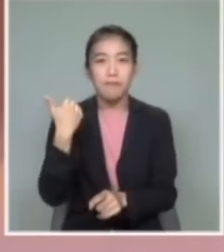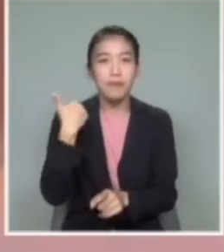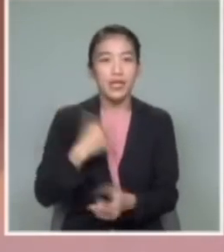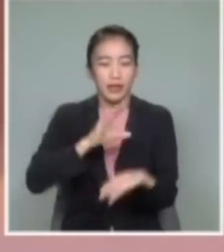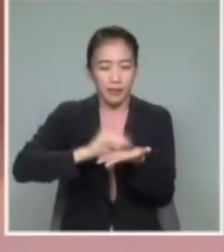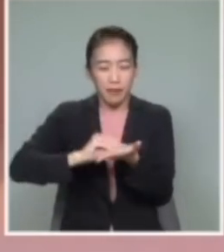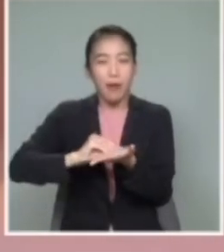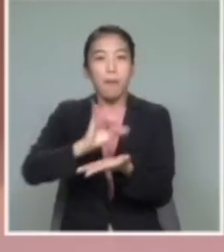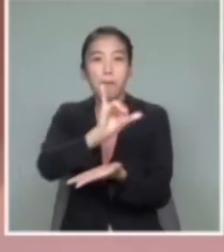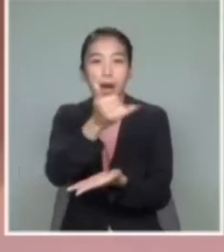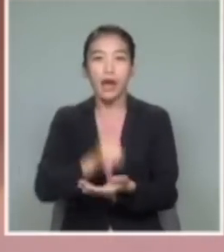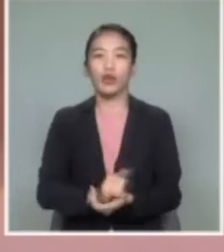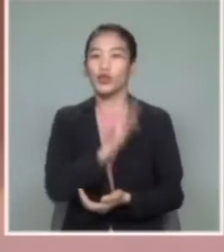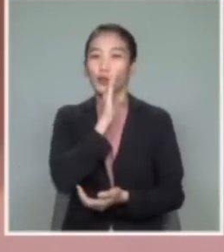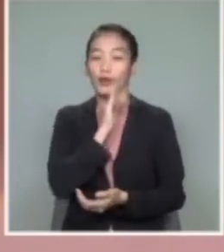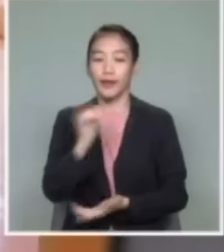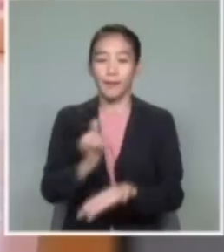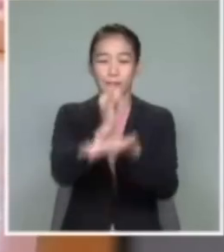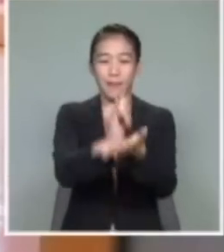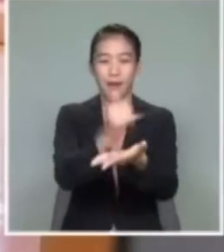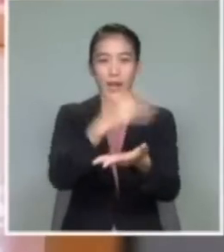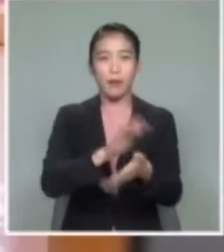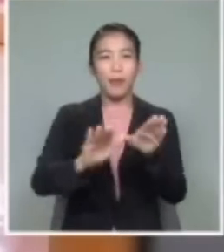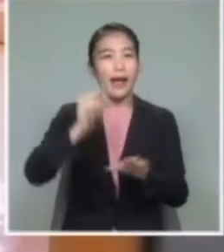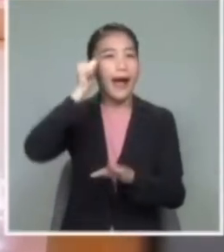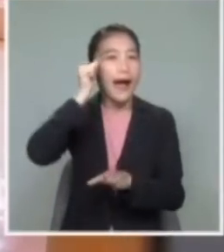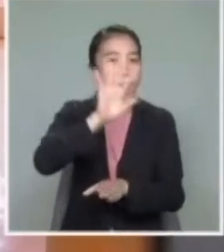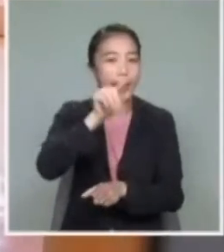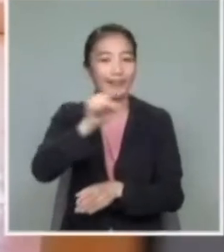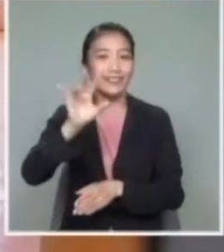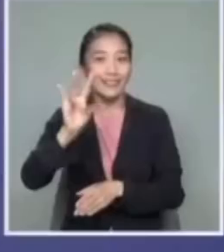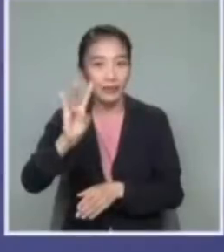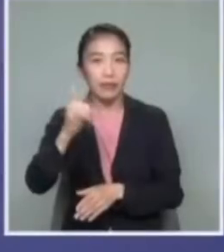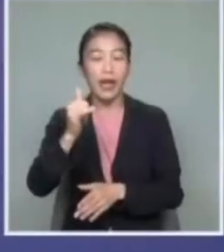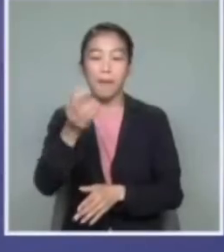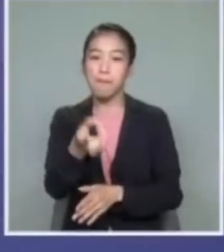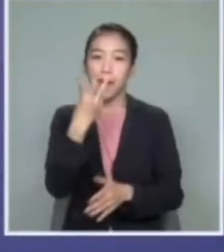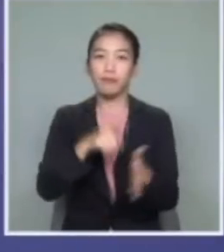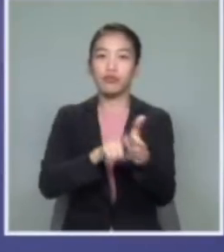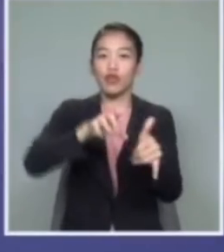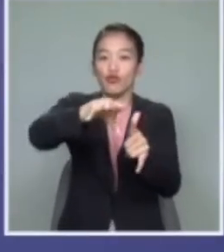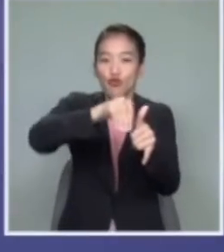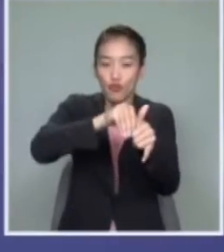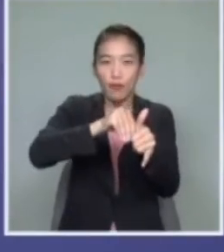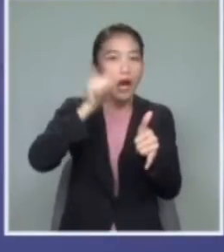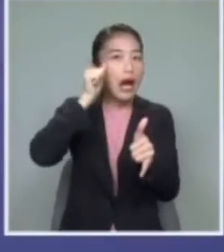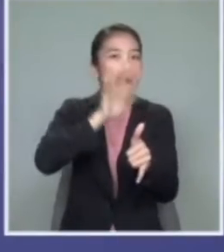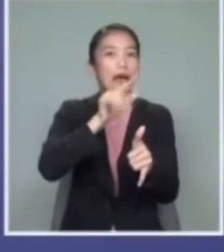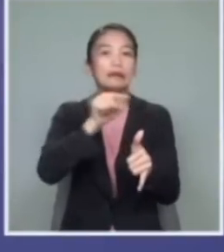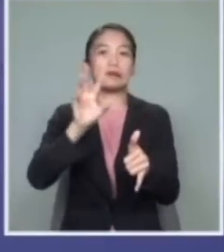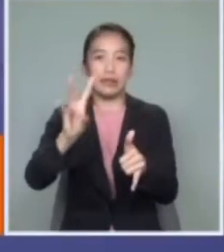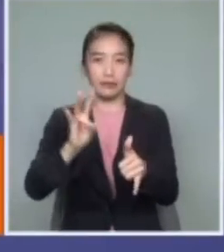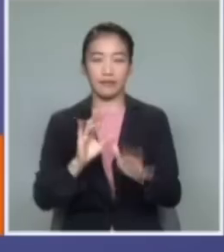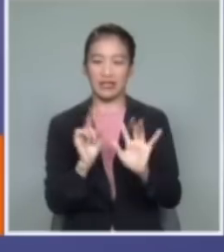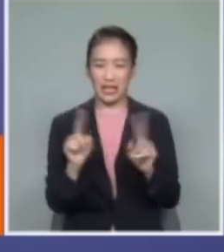ที่ 5-7 วันของการได้รับเชื้อ ตรงนี้เป็นเรื่องที่เรายังไม่รู้จริงๆนักวิทยาศ